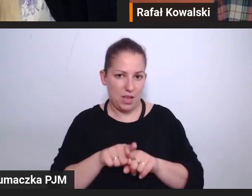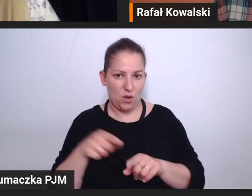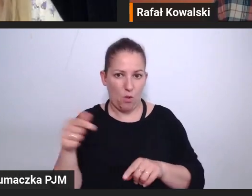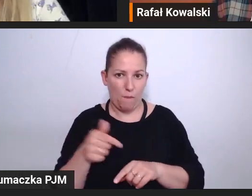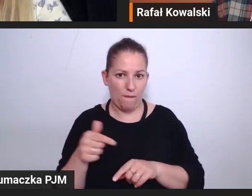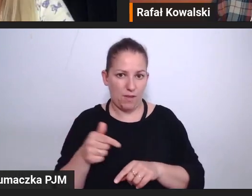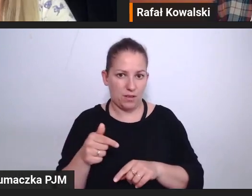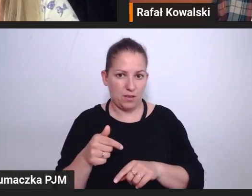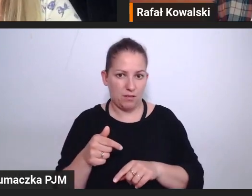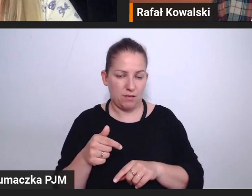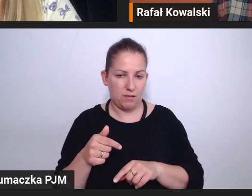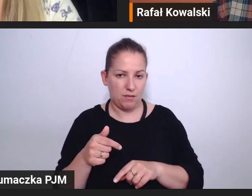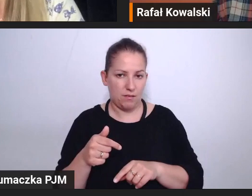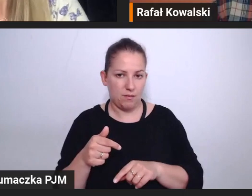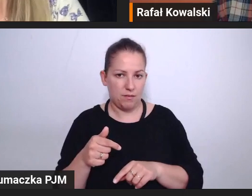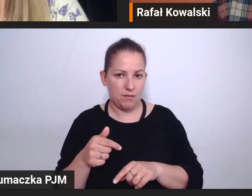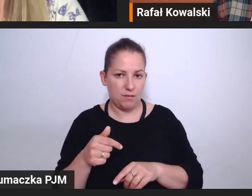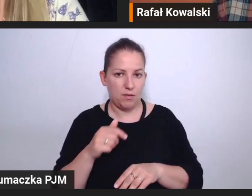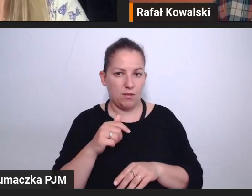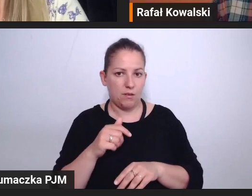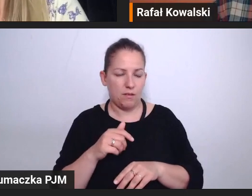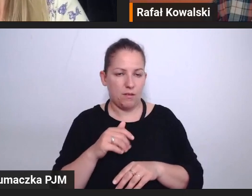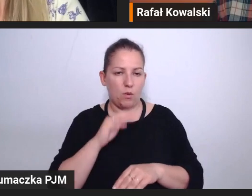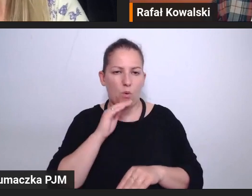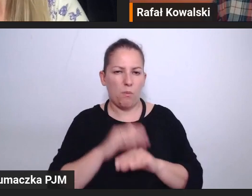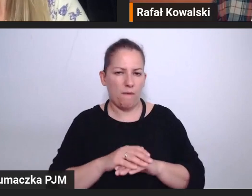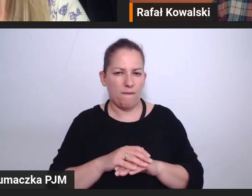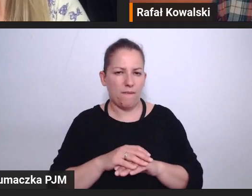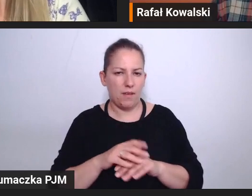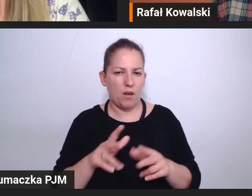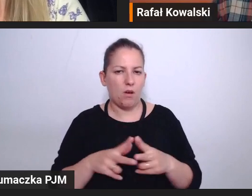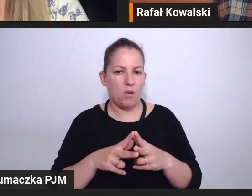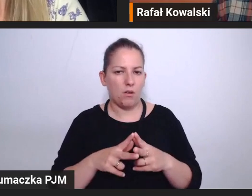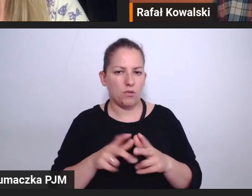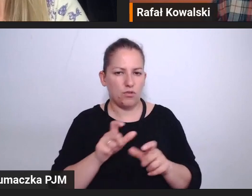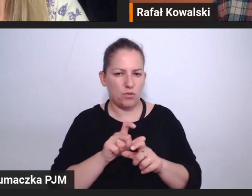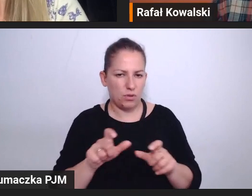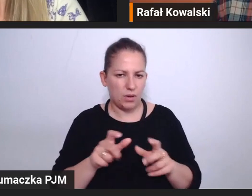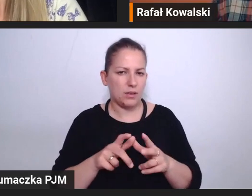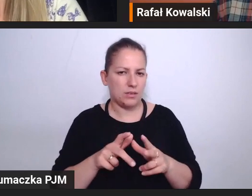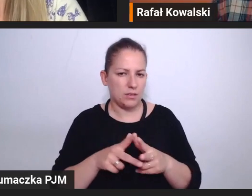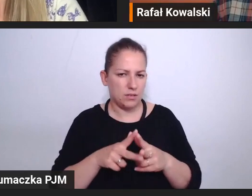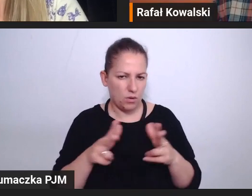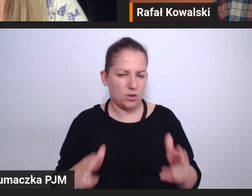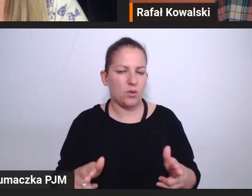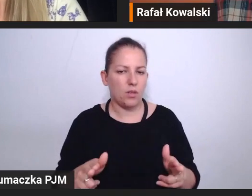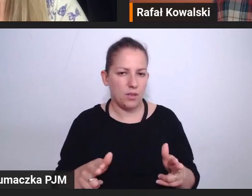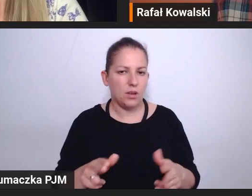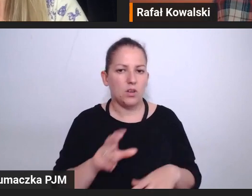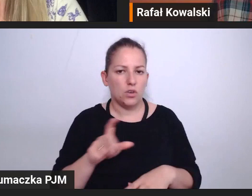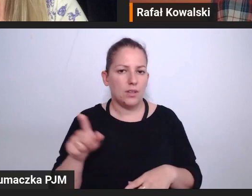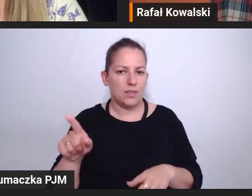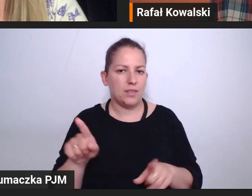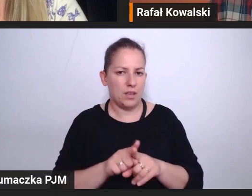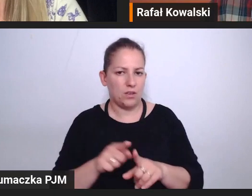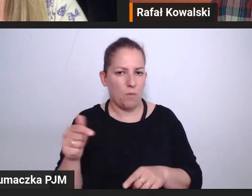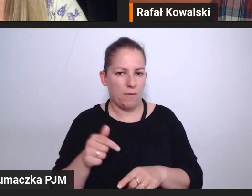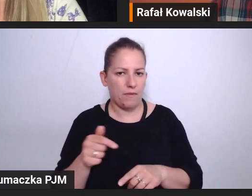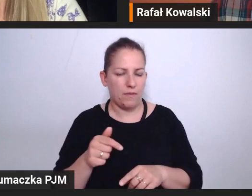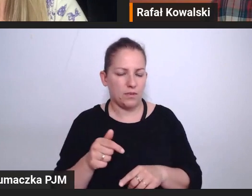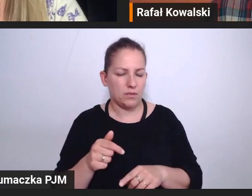zobowiązany umowę na okres, na czas określony, czy on też jest zobowiązany do